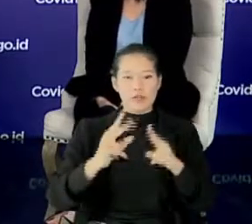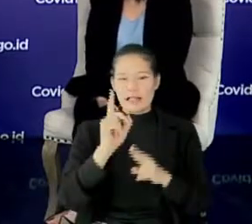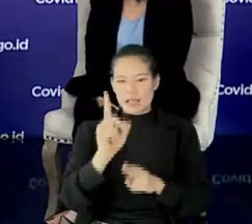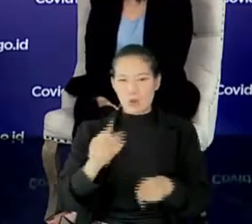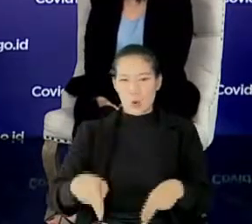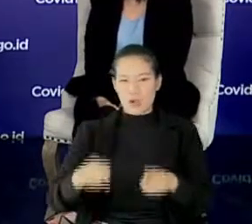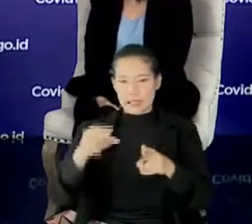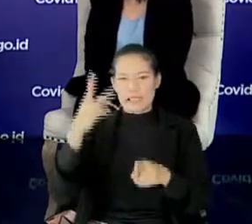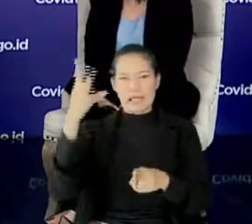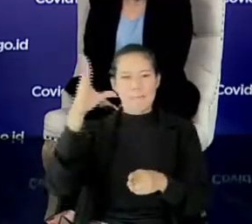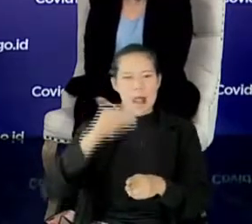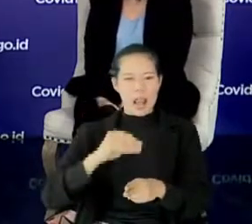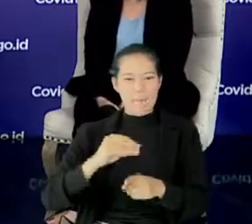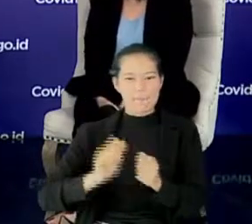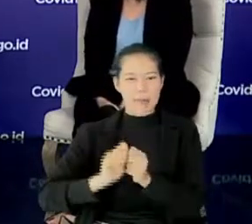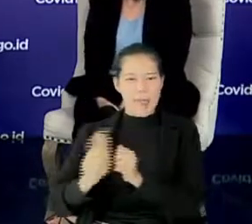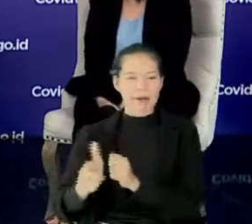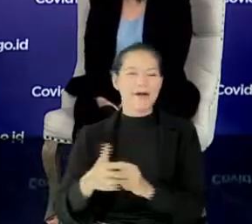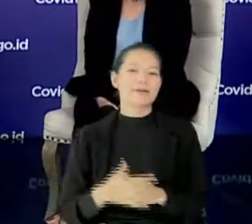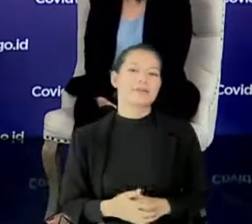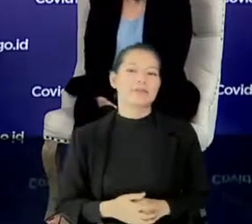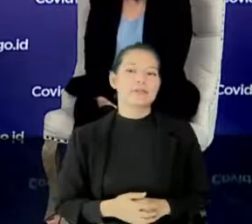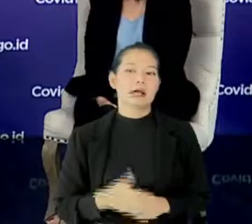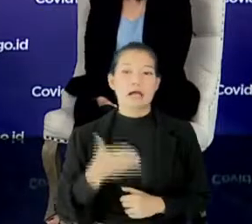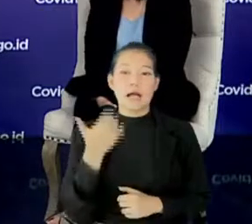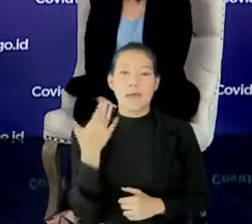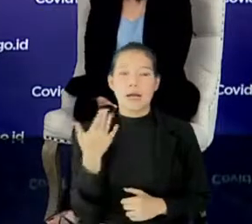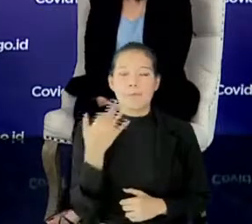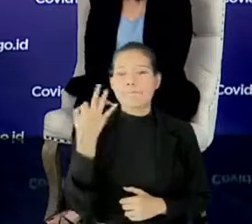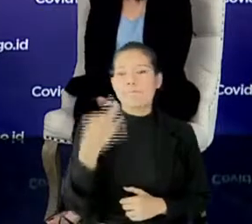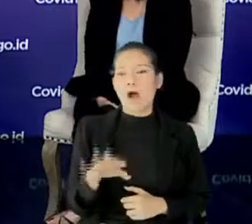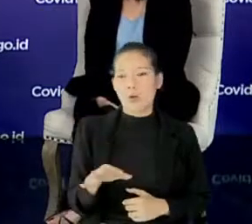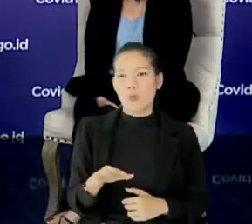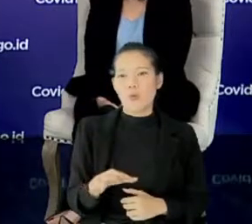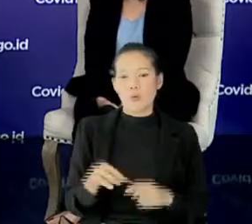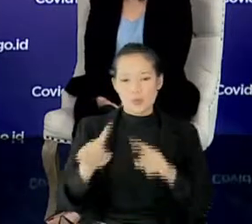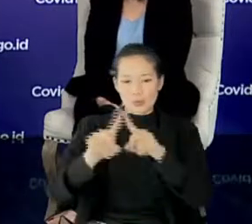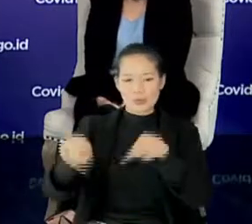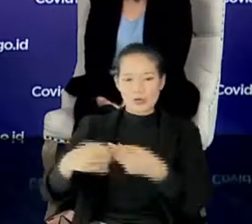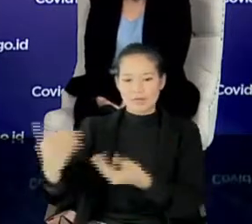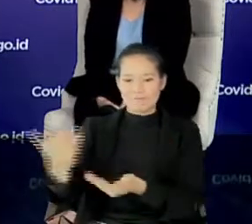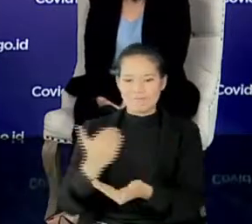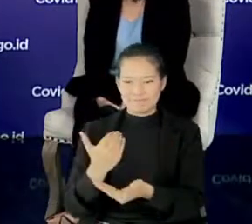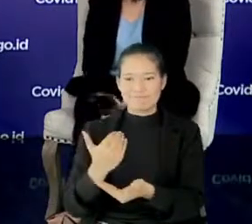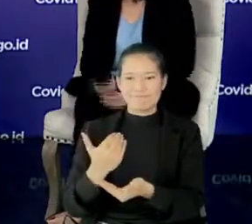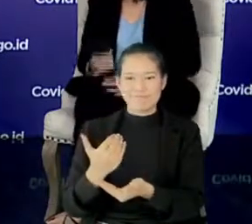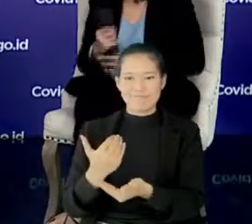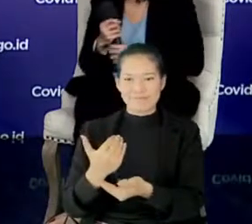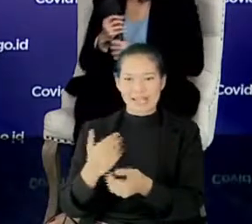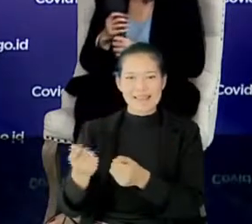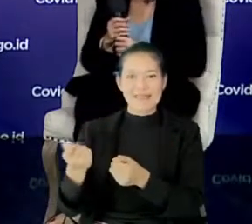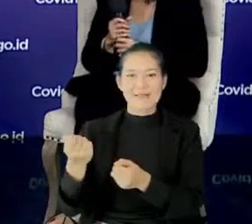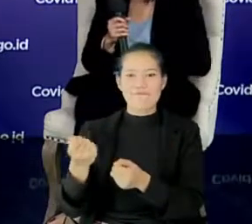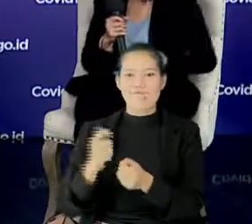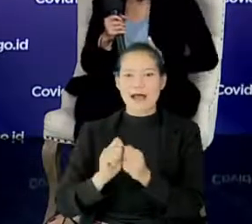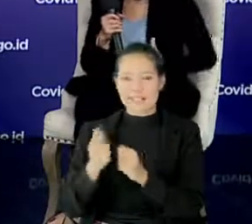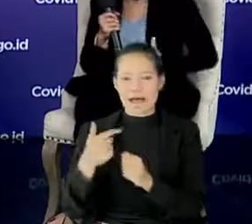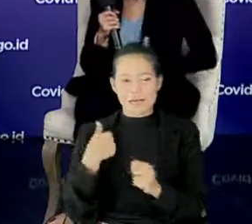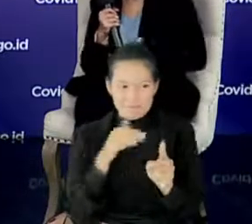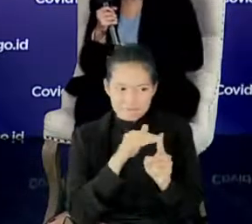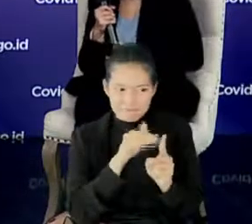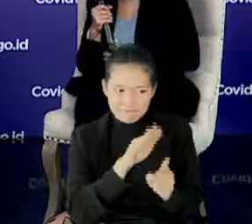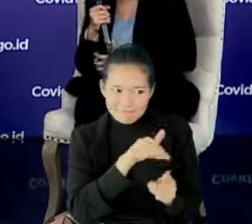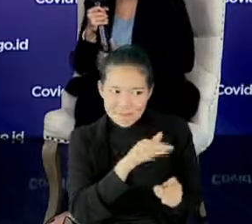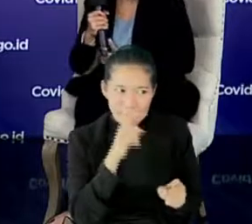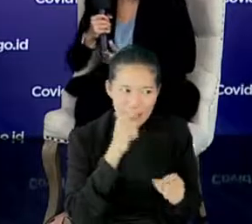hotel 3 malam itu. Kemarin baru dikasih tagihan bill-nya. Kita baru mau merayu Pak Ganif juga,